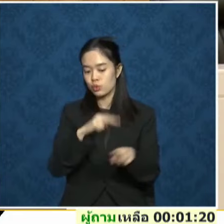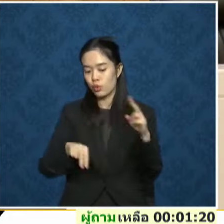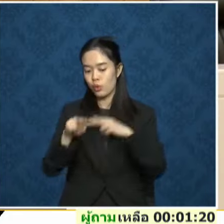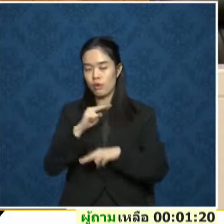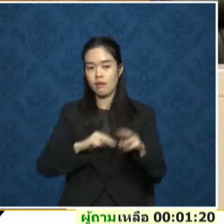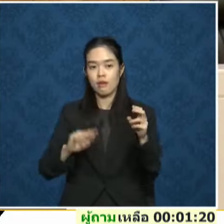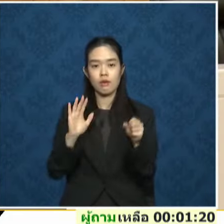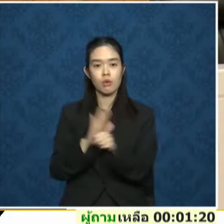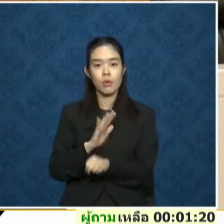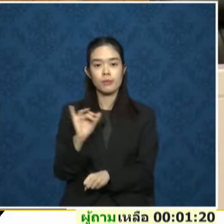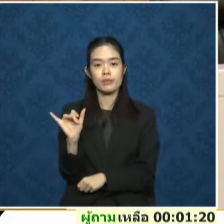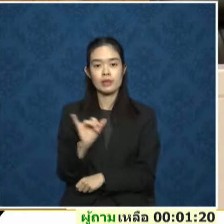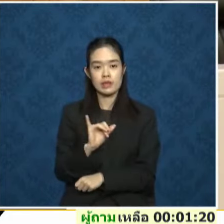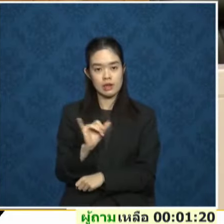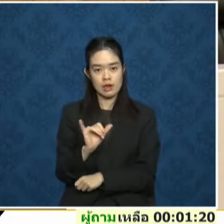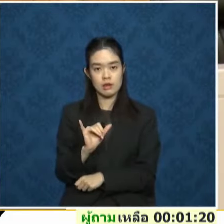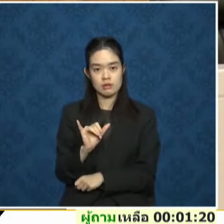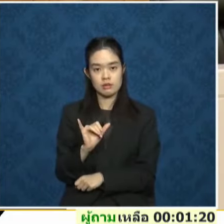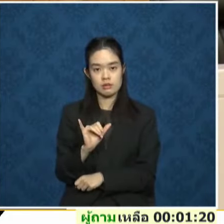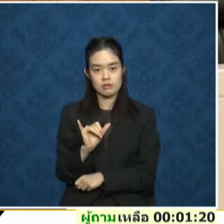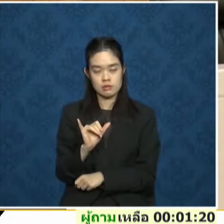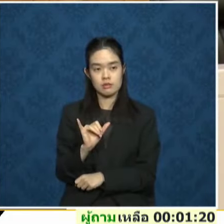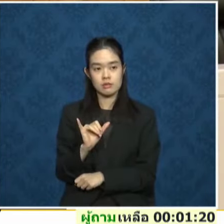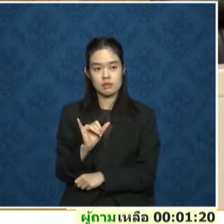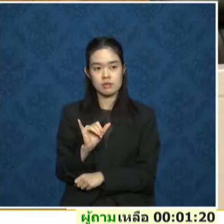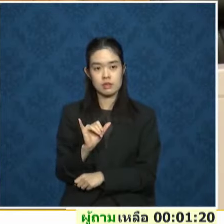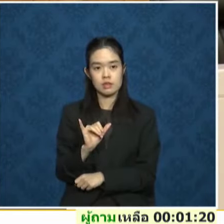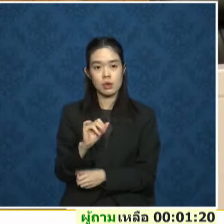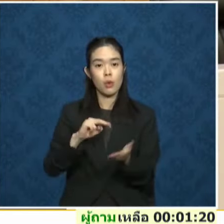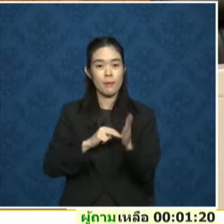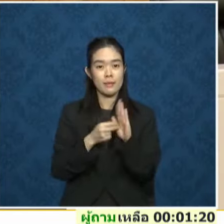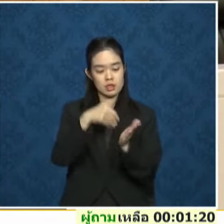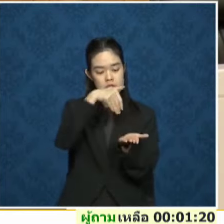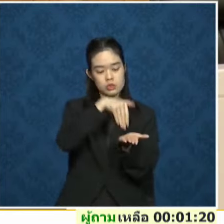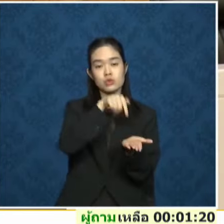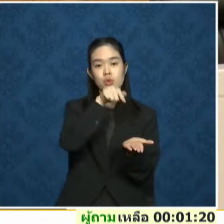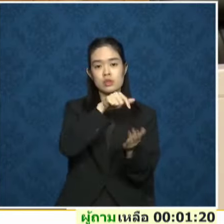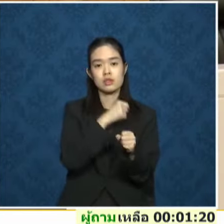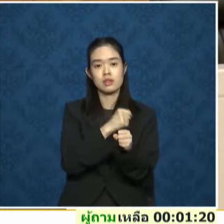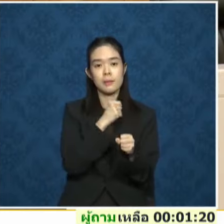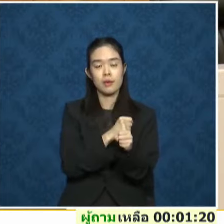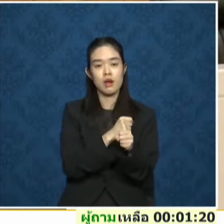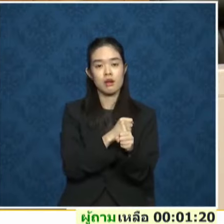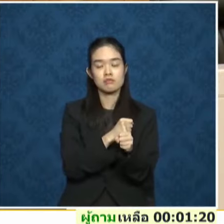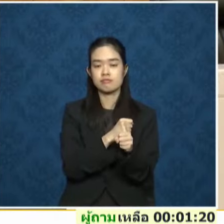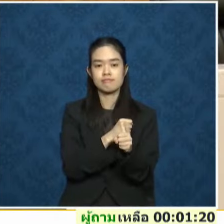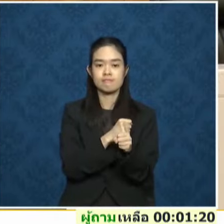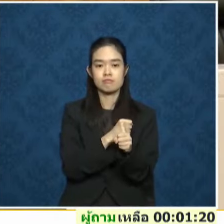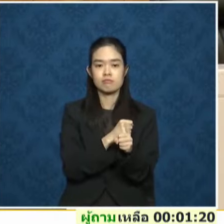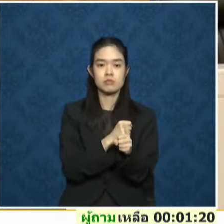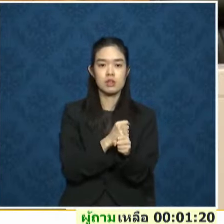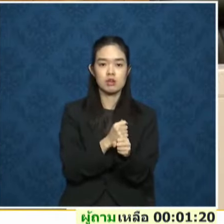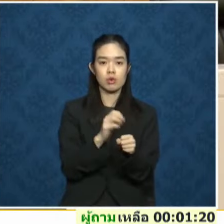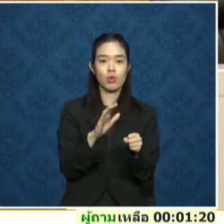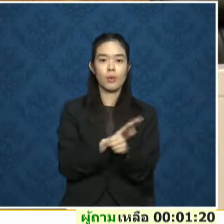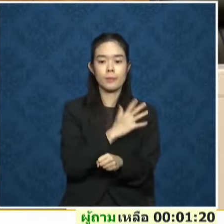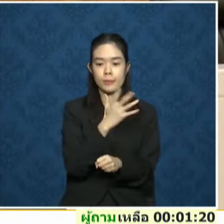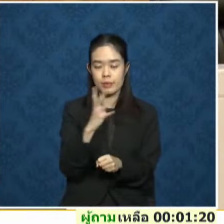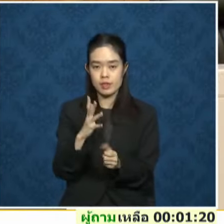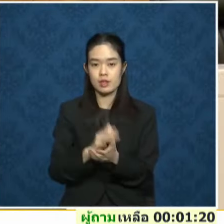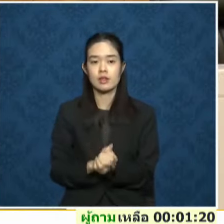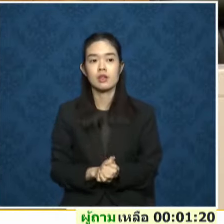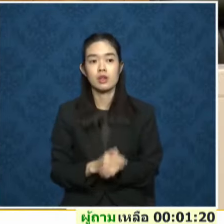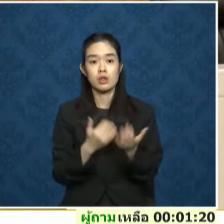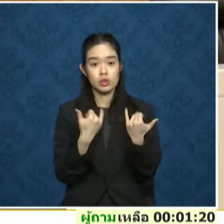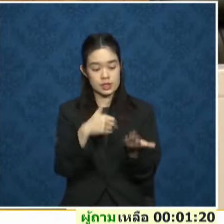ามบันทึกนั่นก็เป็นสิ่งที่ศูนย์นั้นก็ทำงานบกพร่องต่อไปนี้แนวความคิดของท่านรัฐมนตรีว่าการจะยกจากศูนย์เป็นส